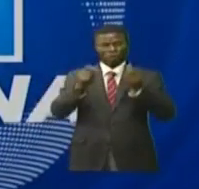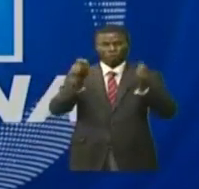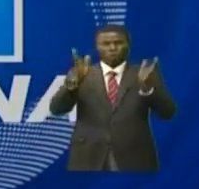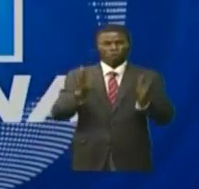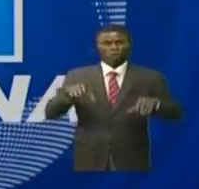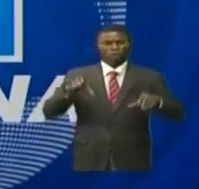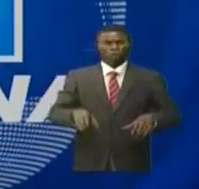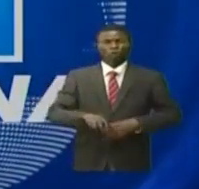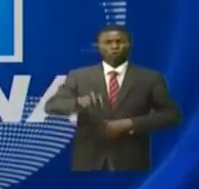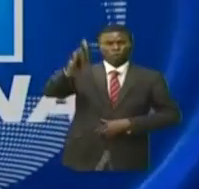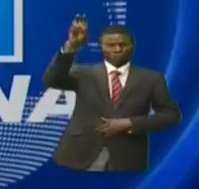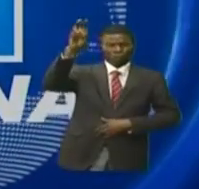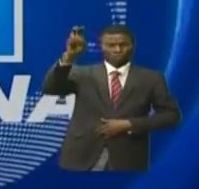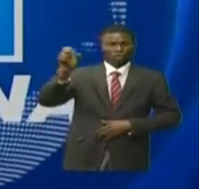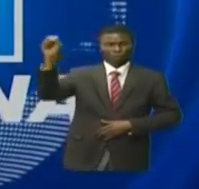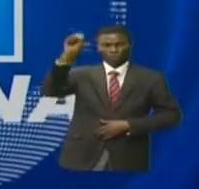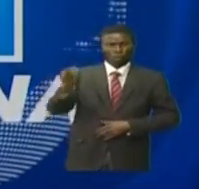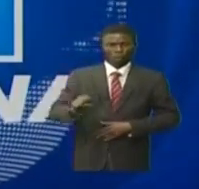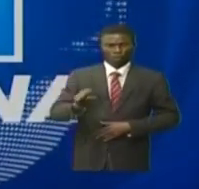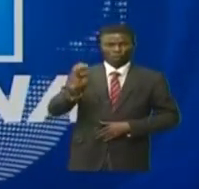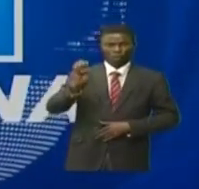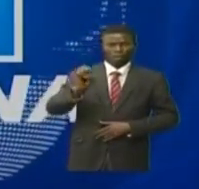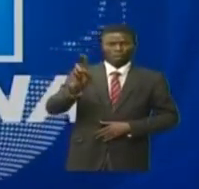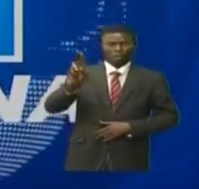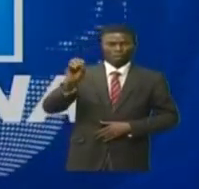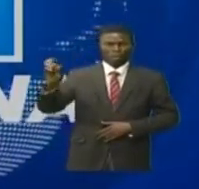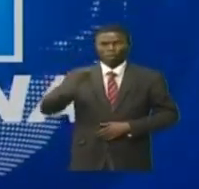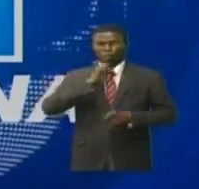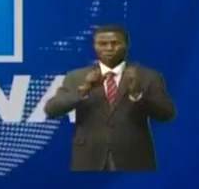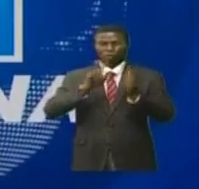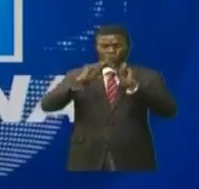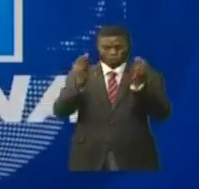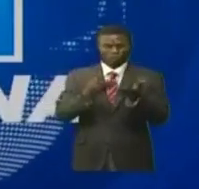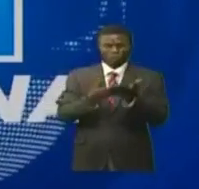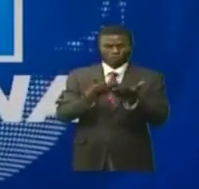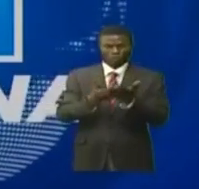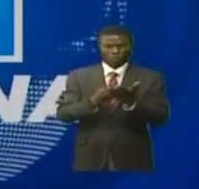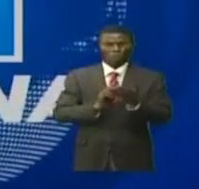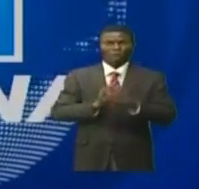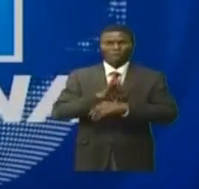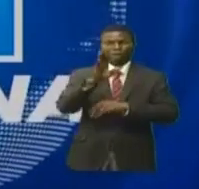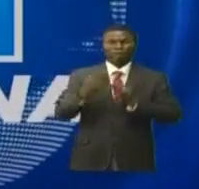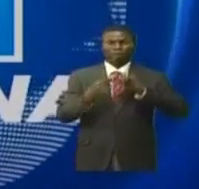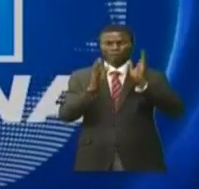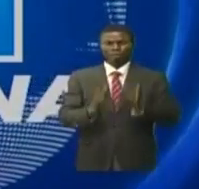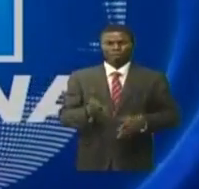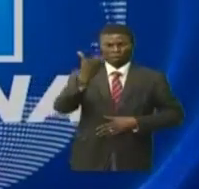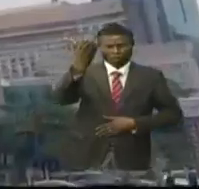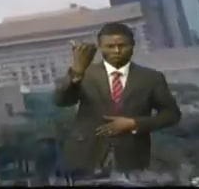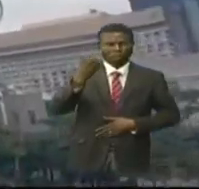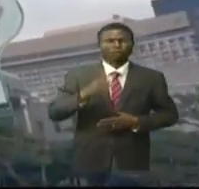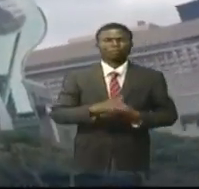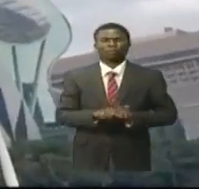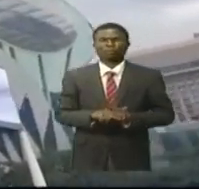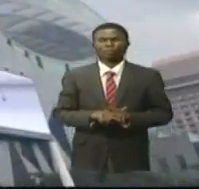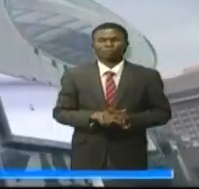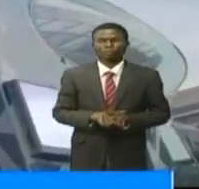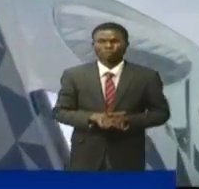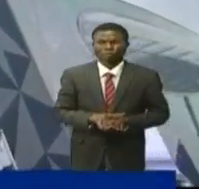congolais en mission à Séoul a eu des échanges avec cette structure en voie spéciale sandranien guitare